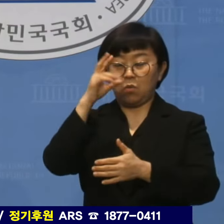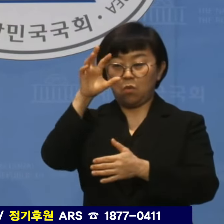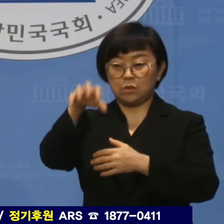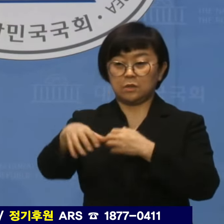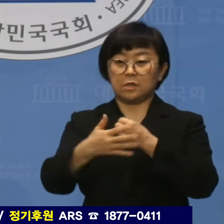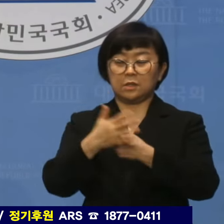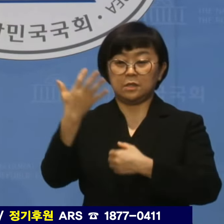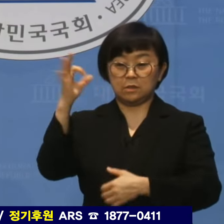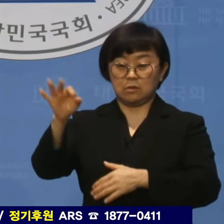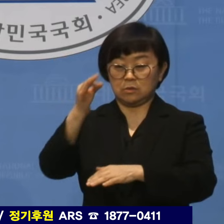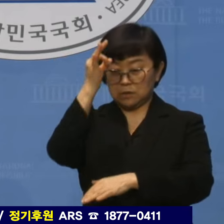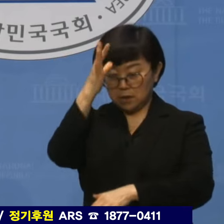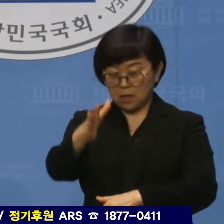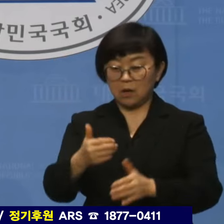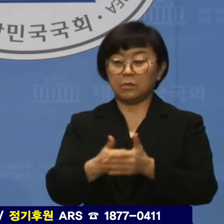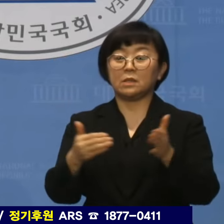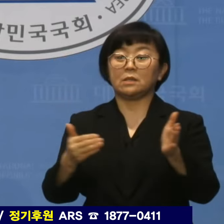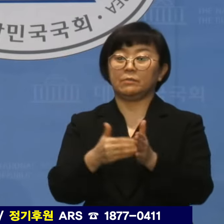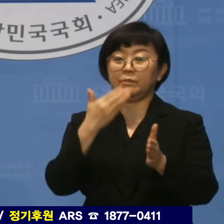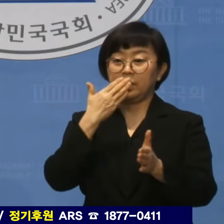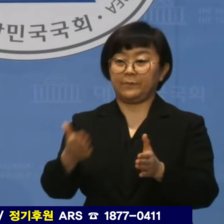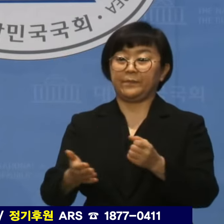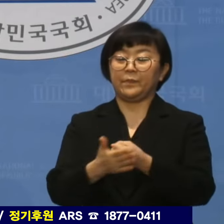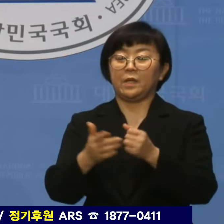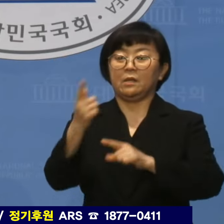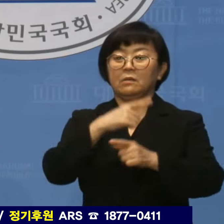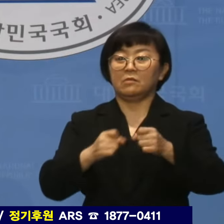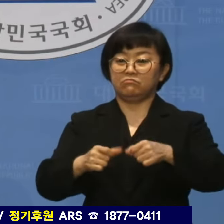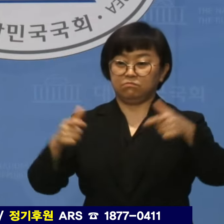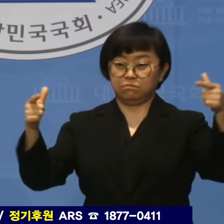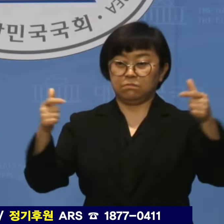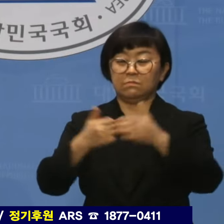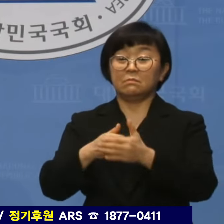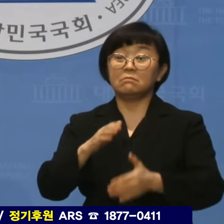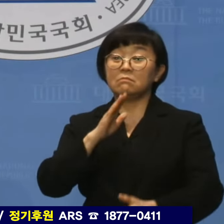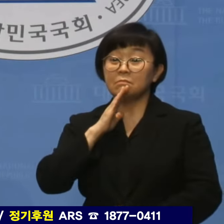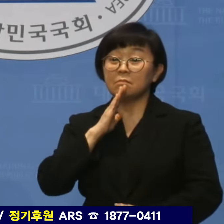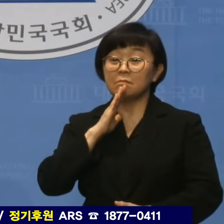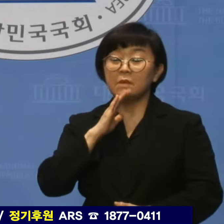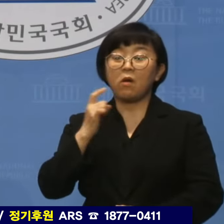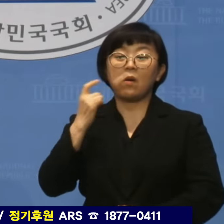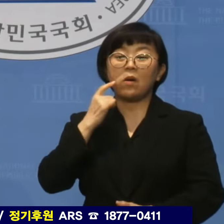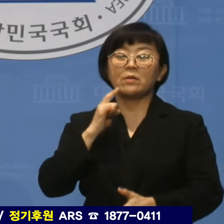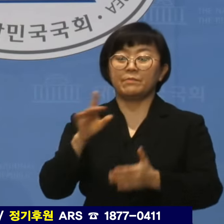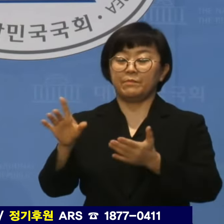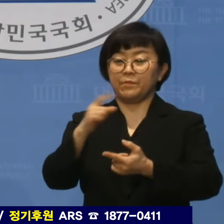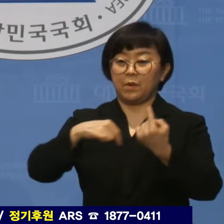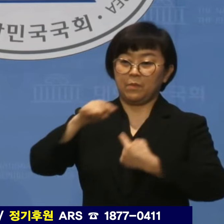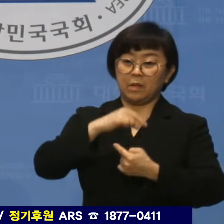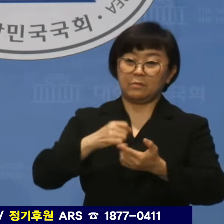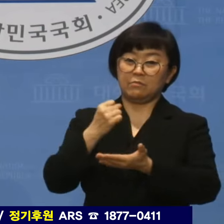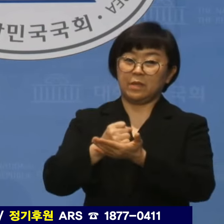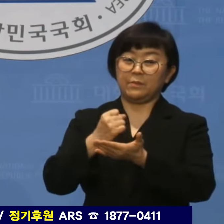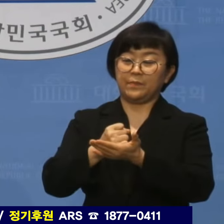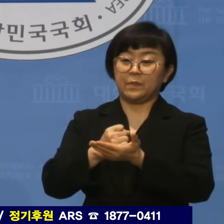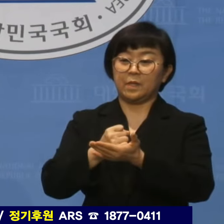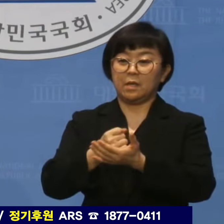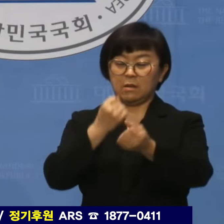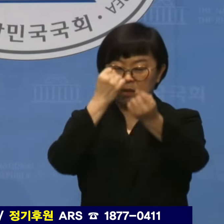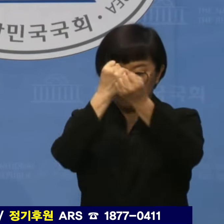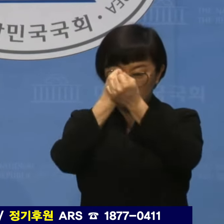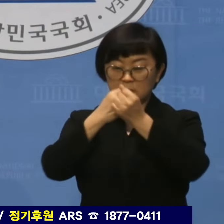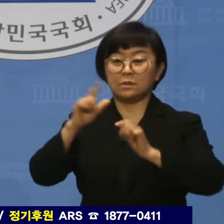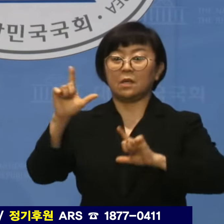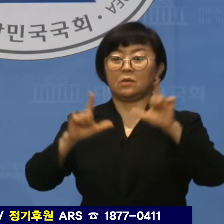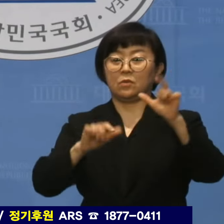경호처가 인정하고 사과하면 마무리될 일을 더 키우고 있는 건 거짓 변명과 궤변, 안하무인